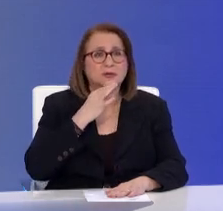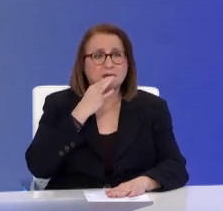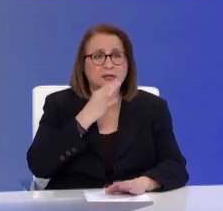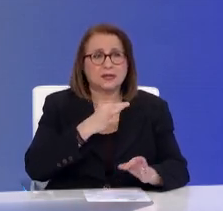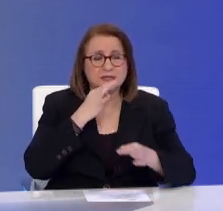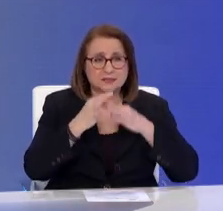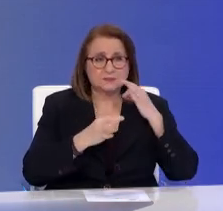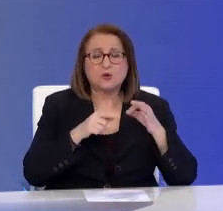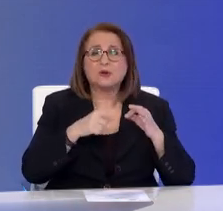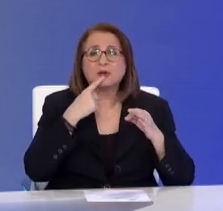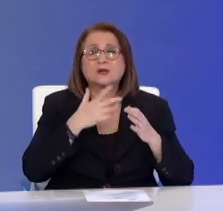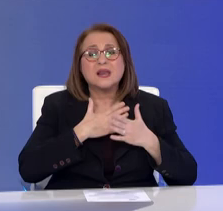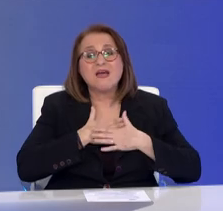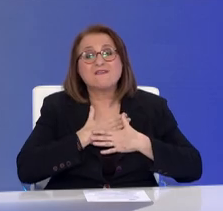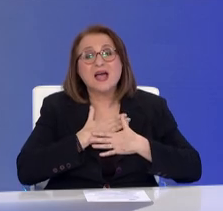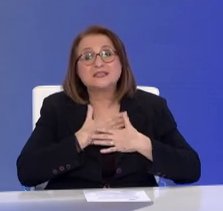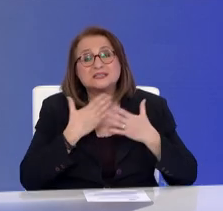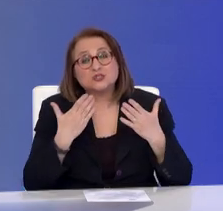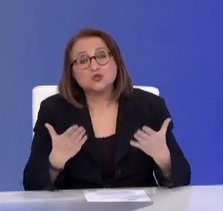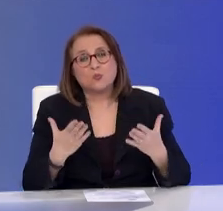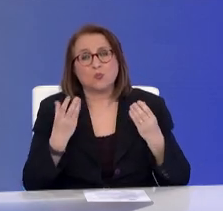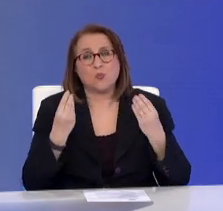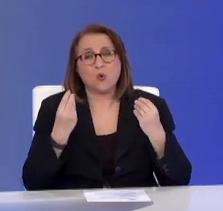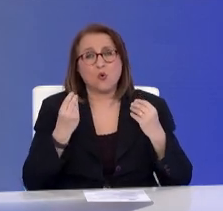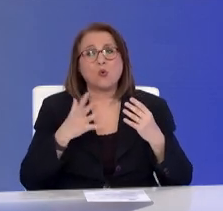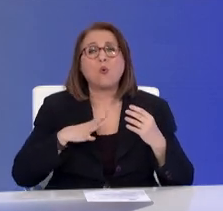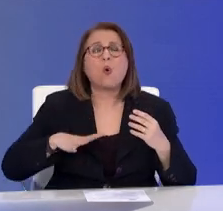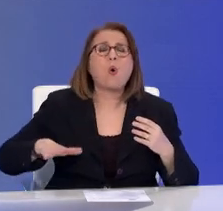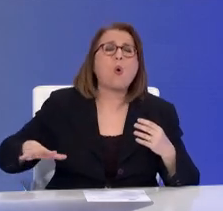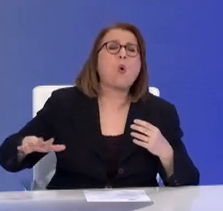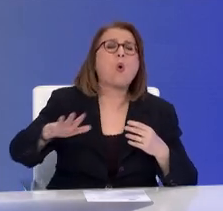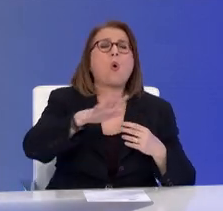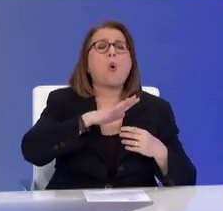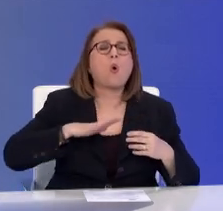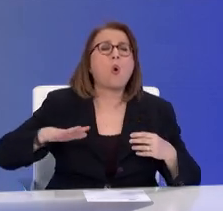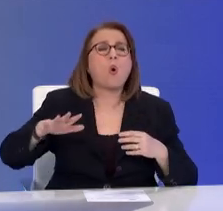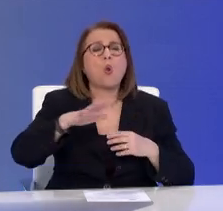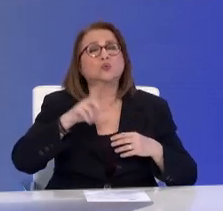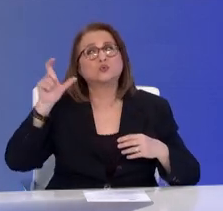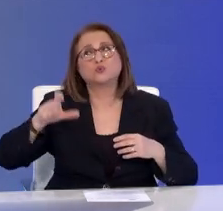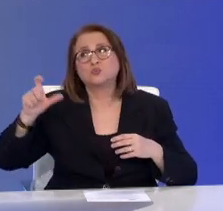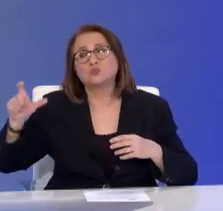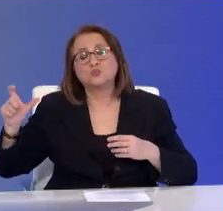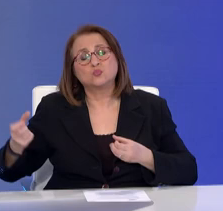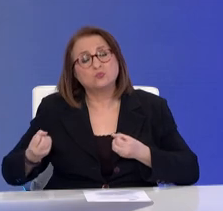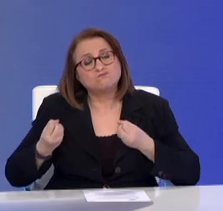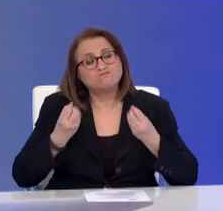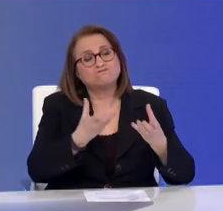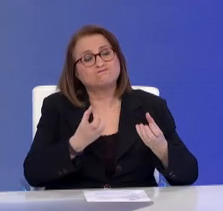επευκαιρίας να ευχαριστήσω όλους τους ευεργέτες